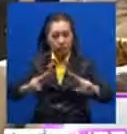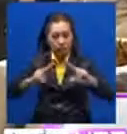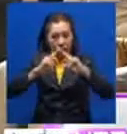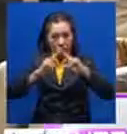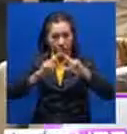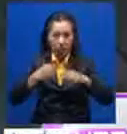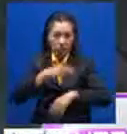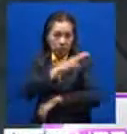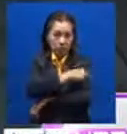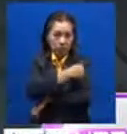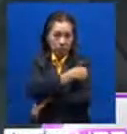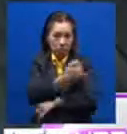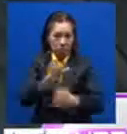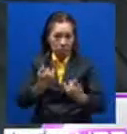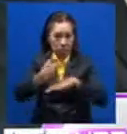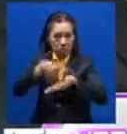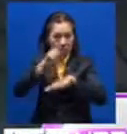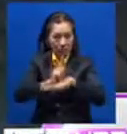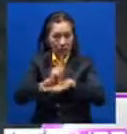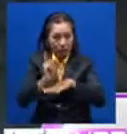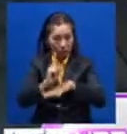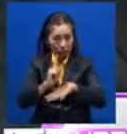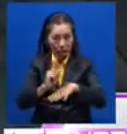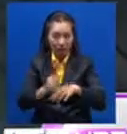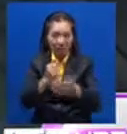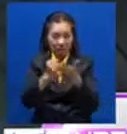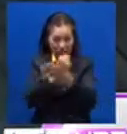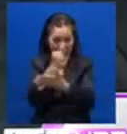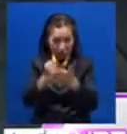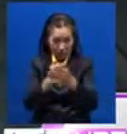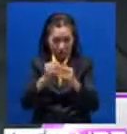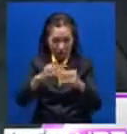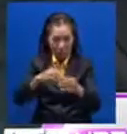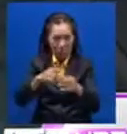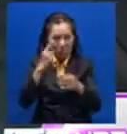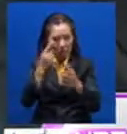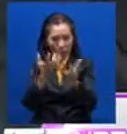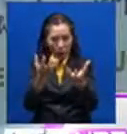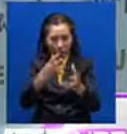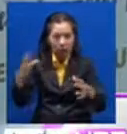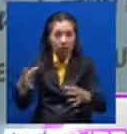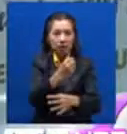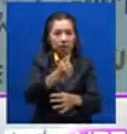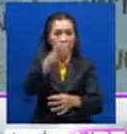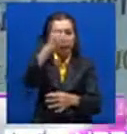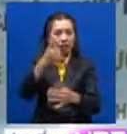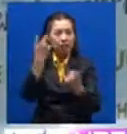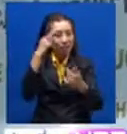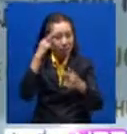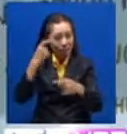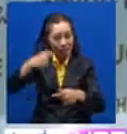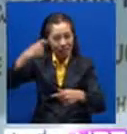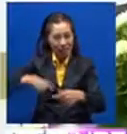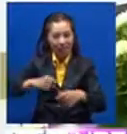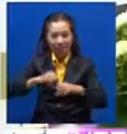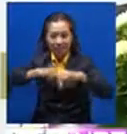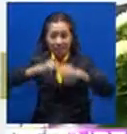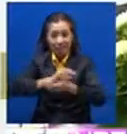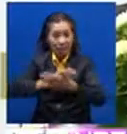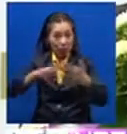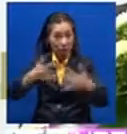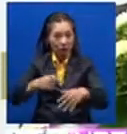การกระทรวงสาธารณสุขเป็นประธานเผาทำลายยาเสพติดให้โทษของกลางซึ่งคดีถึงที่สุดแล้วที่ศูนย์